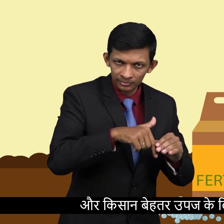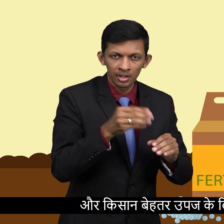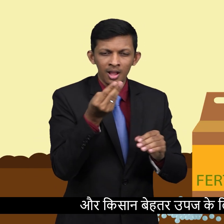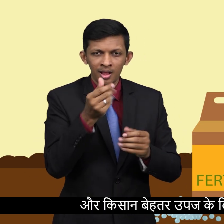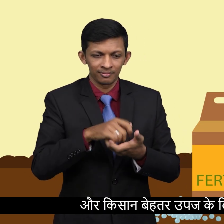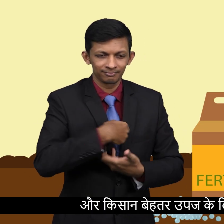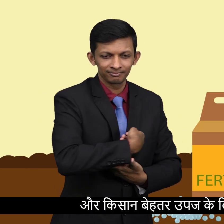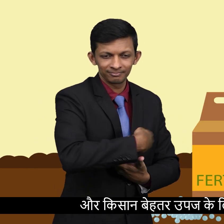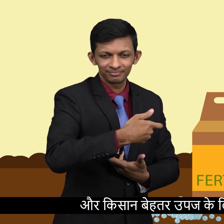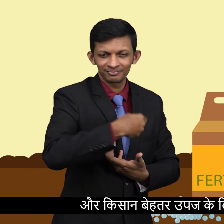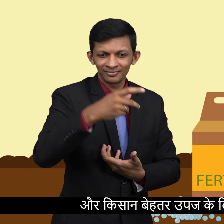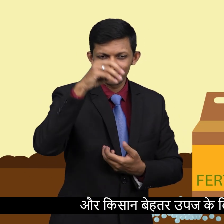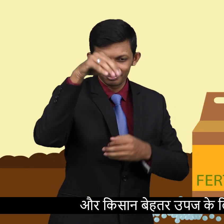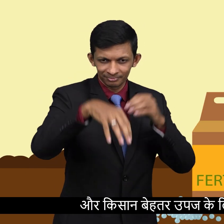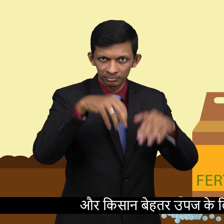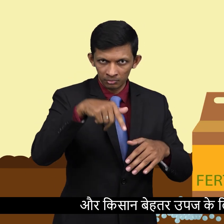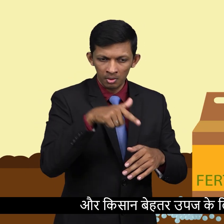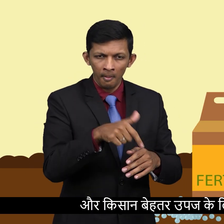हैं।